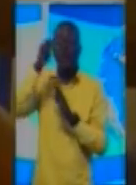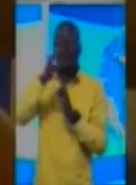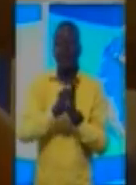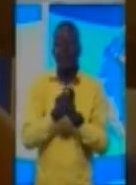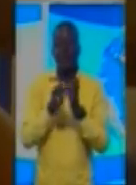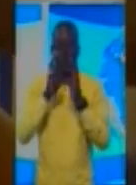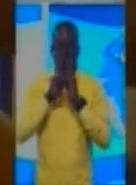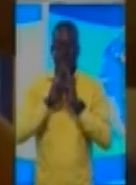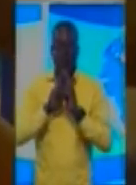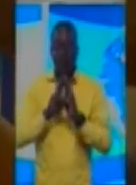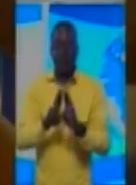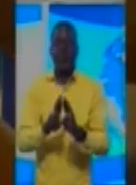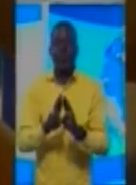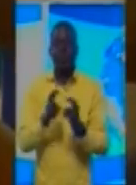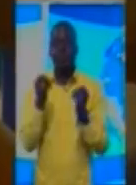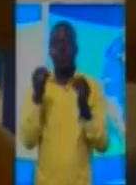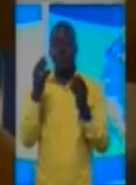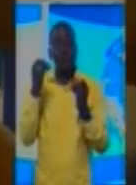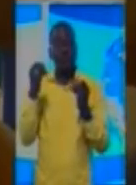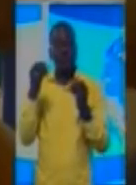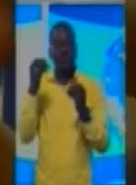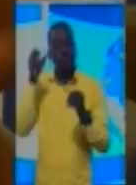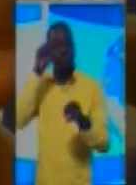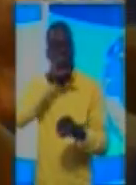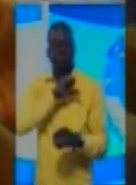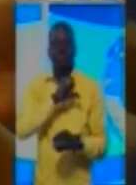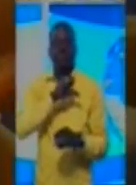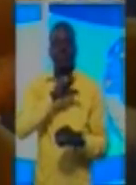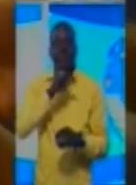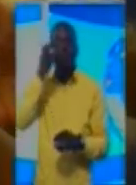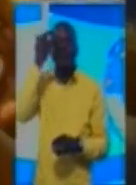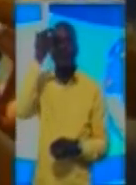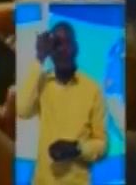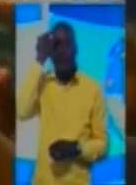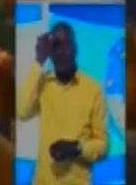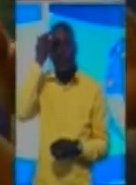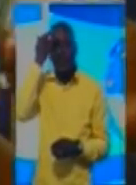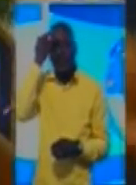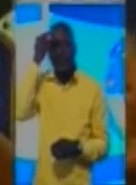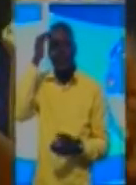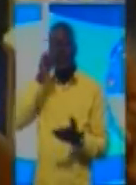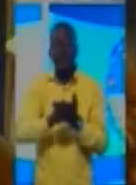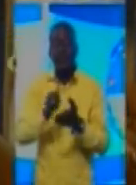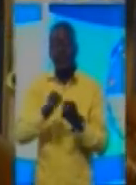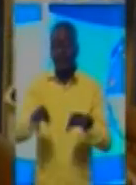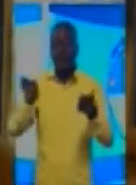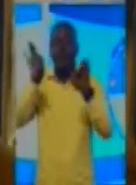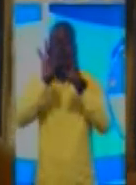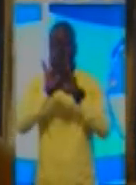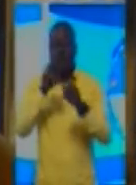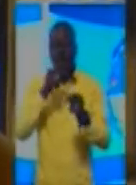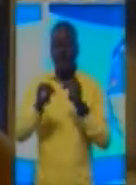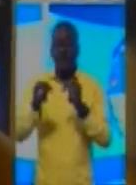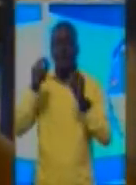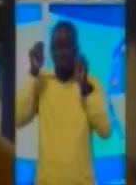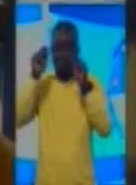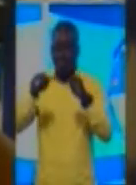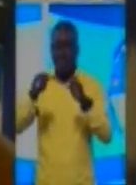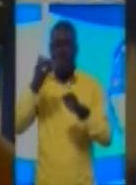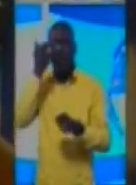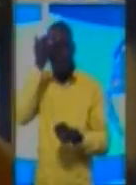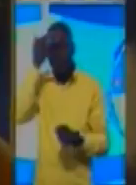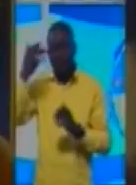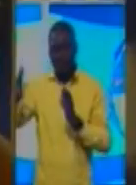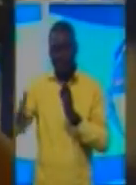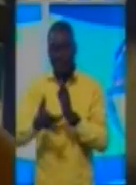à plusieurs avantages. Savoir permettre d'abord ce qui est primordial à leur niveau, qu'elles puissent quand même connaître les